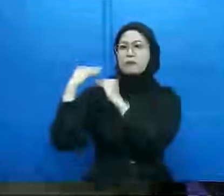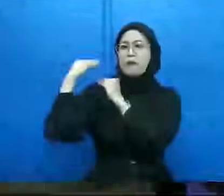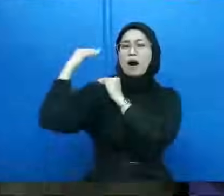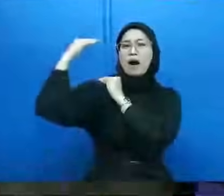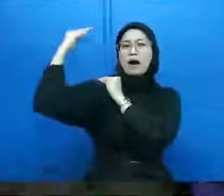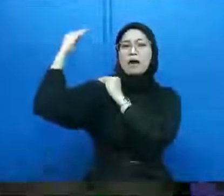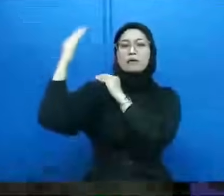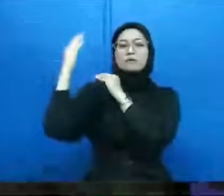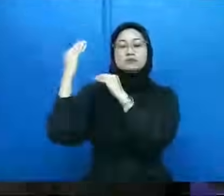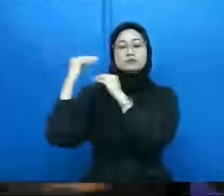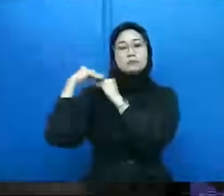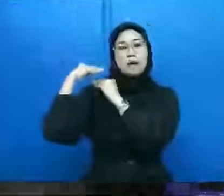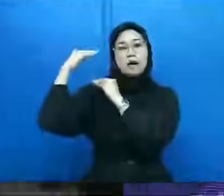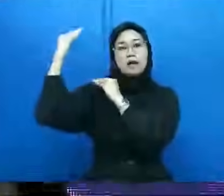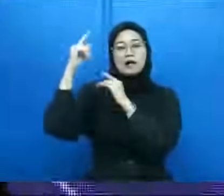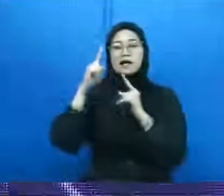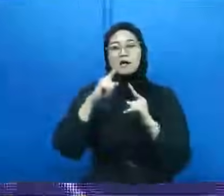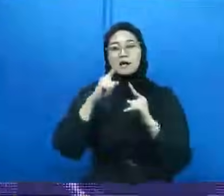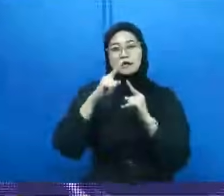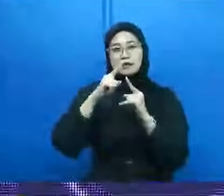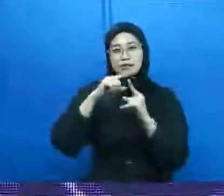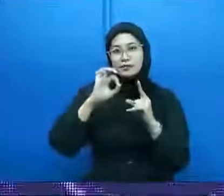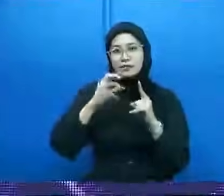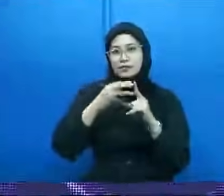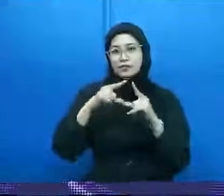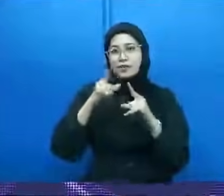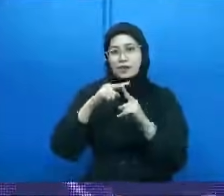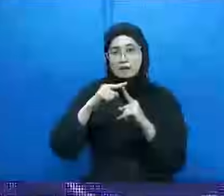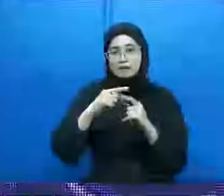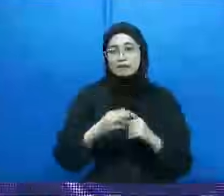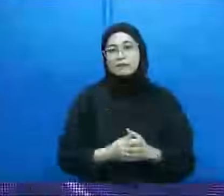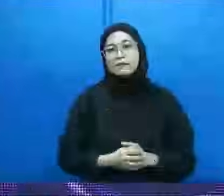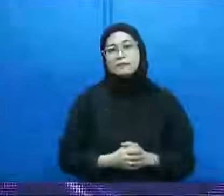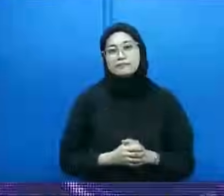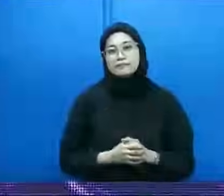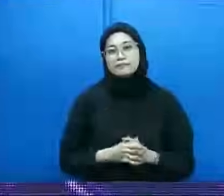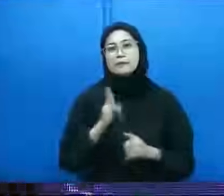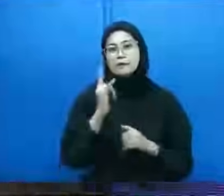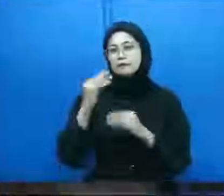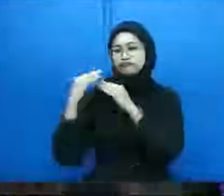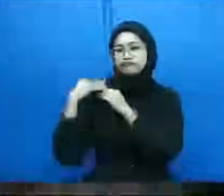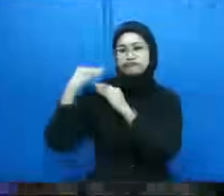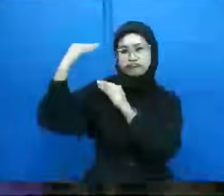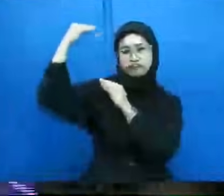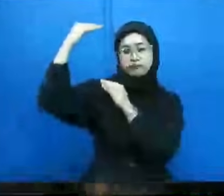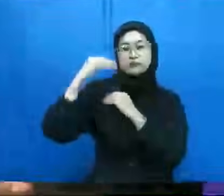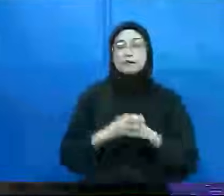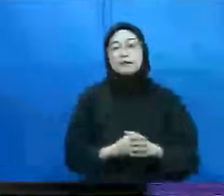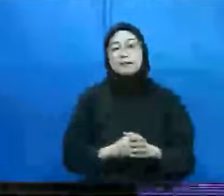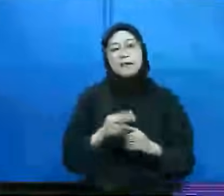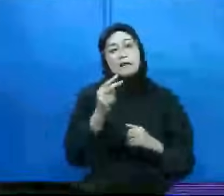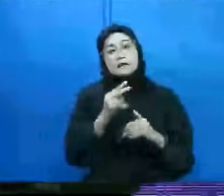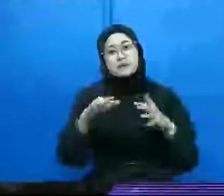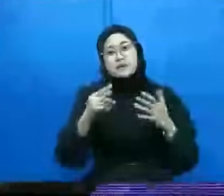pahala hijrahnya, saya jamin surganya. Anda bayangkan. Makanya dari dulu para ulama